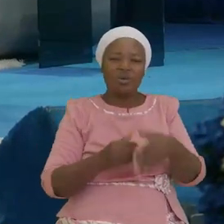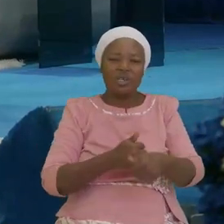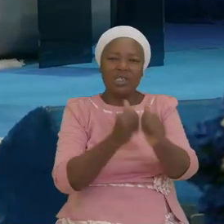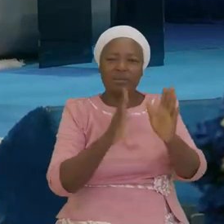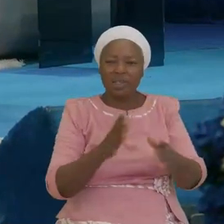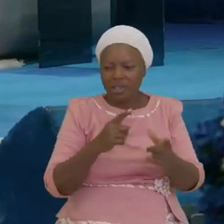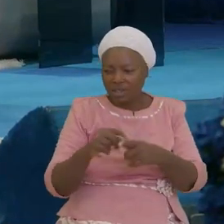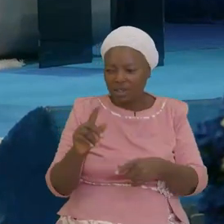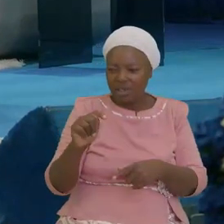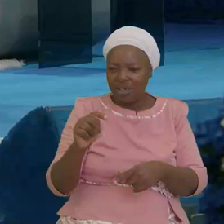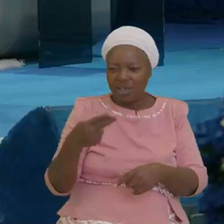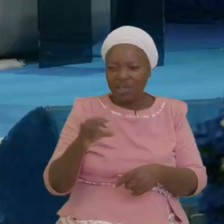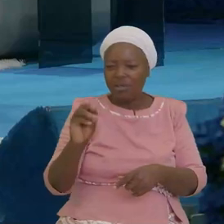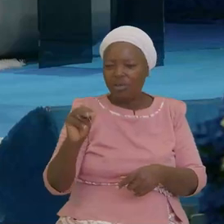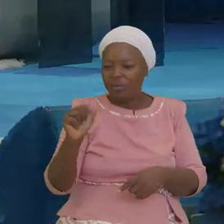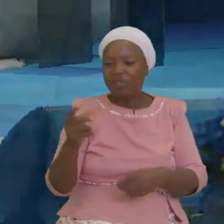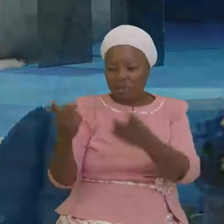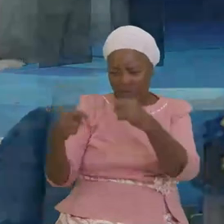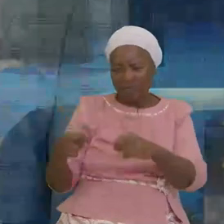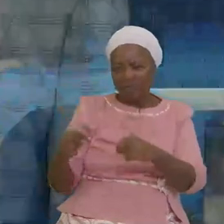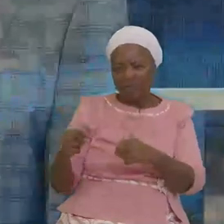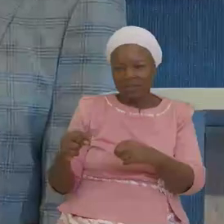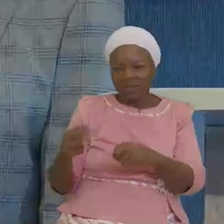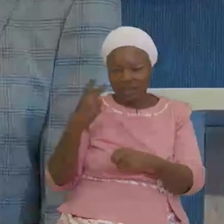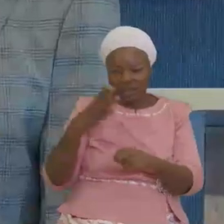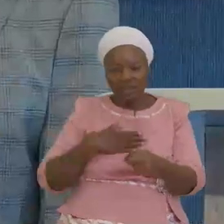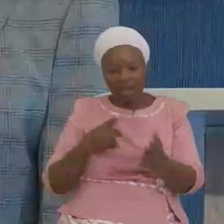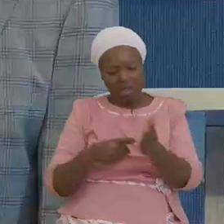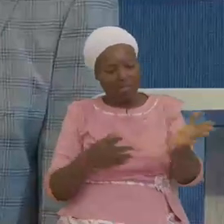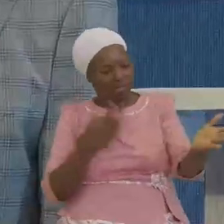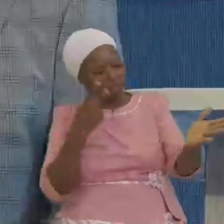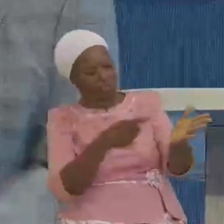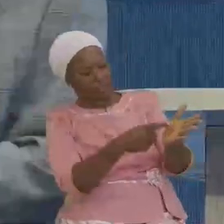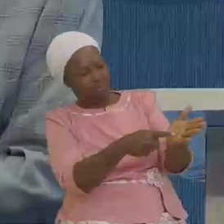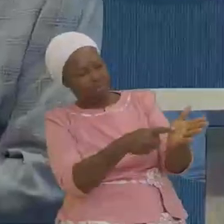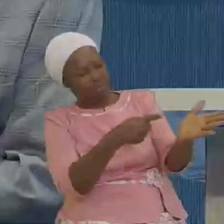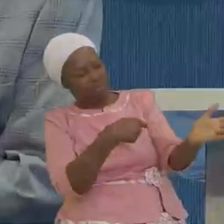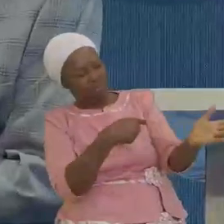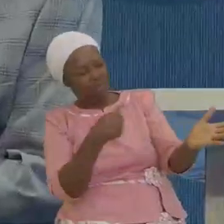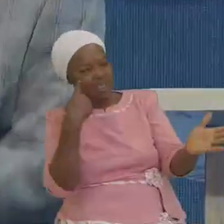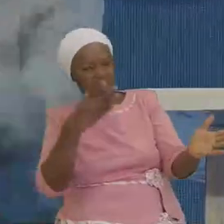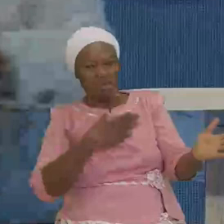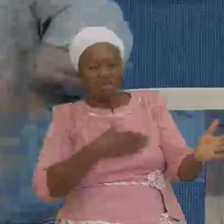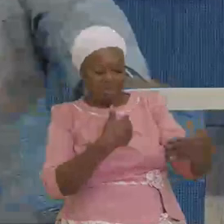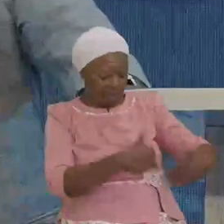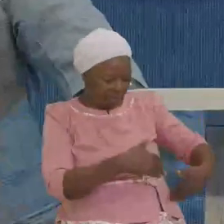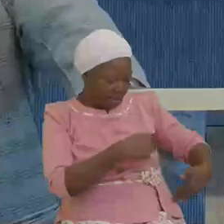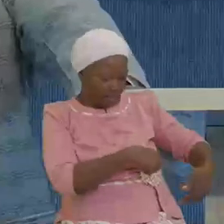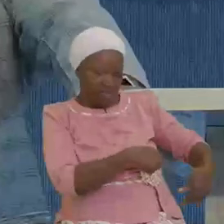Il est apparu à ses disciples. Il dit, Thomas, viens ici. Regarde ma main.